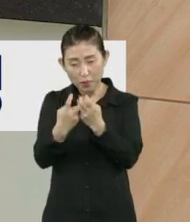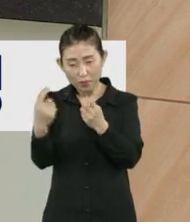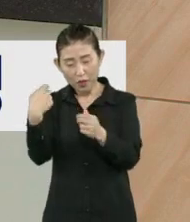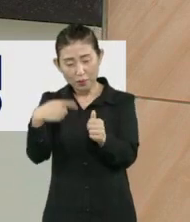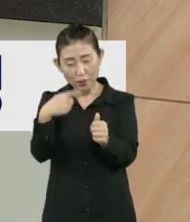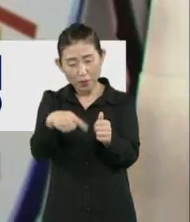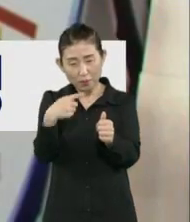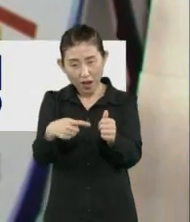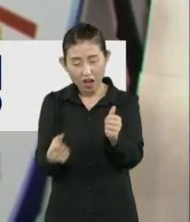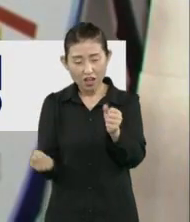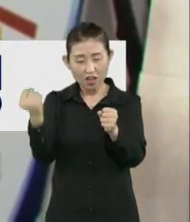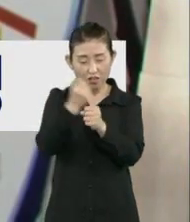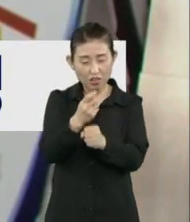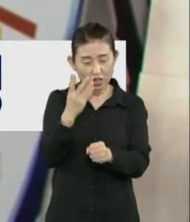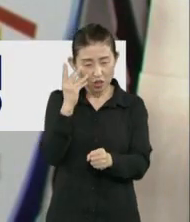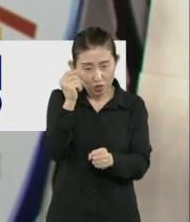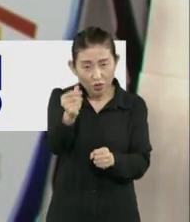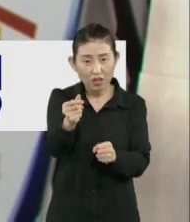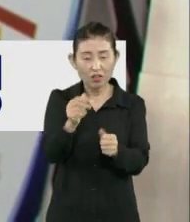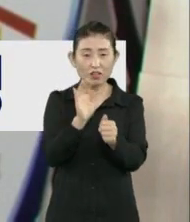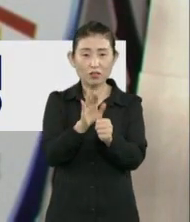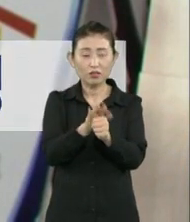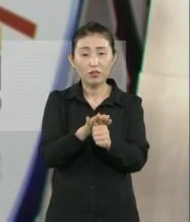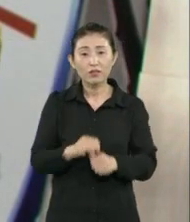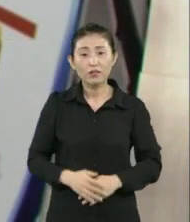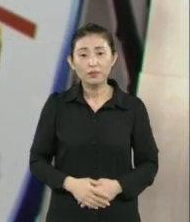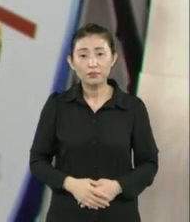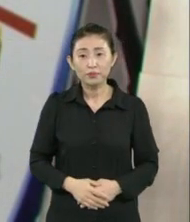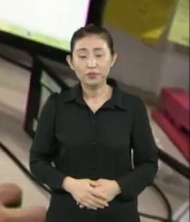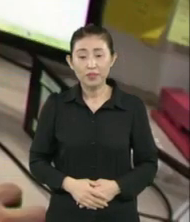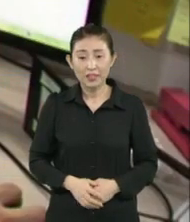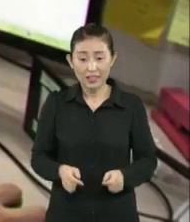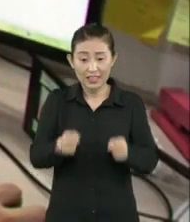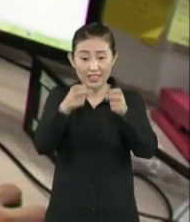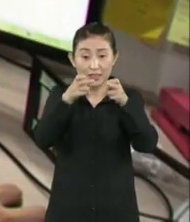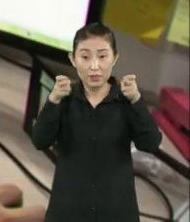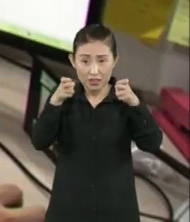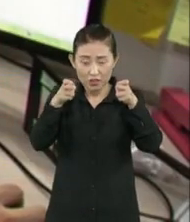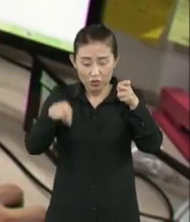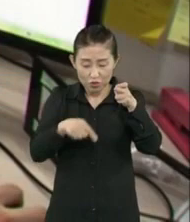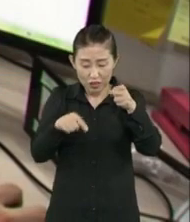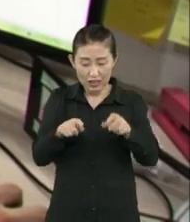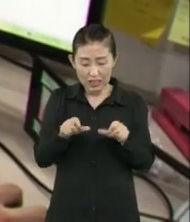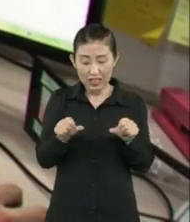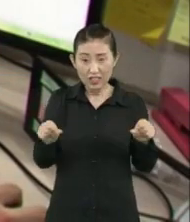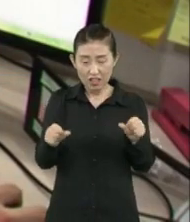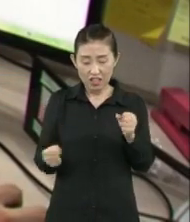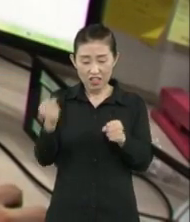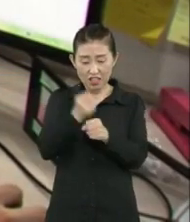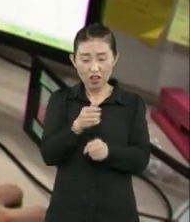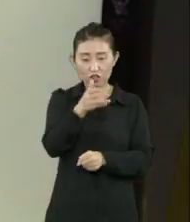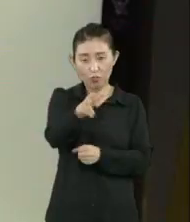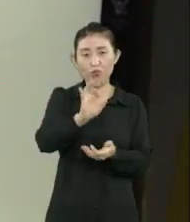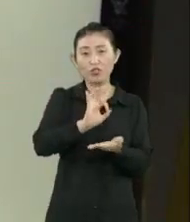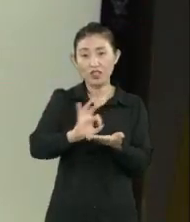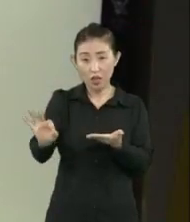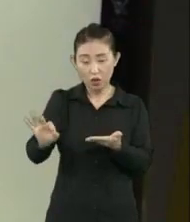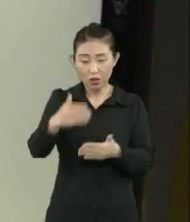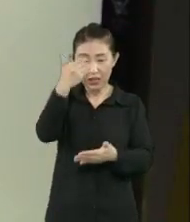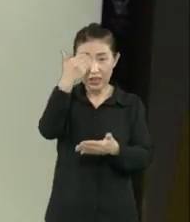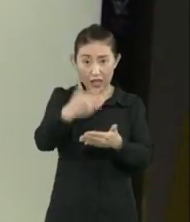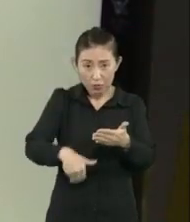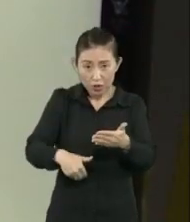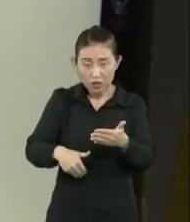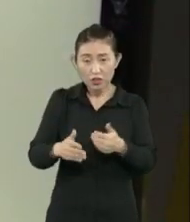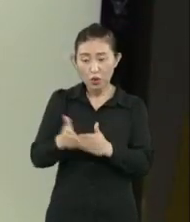혁신 창업 기업을 키워 내는 겁니다 전체 12 층 가운데 5개 층은 창업 공간으로 활용되고 나머지